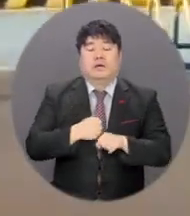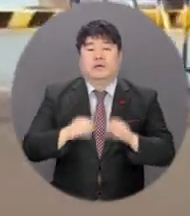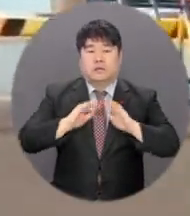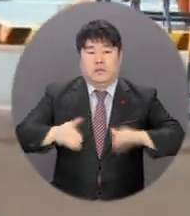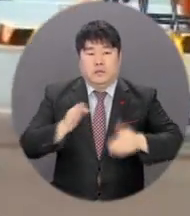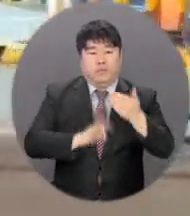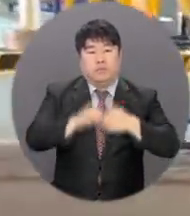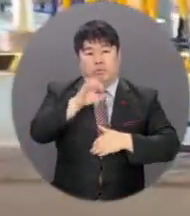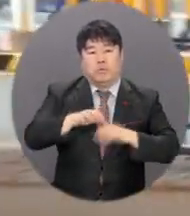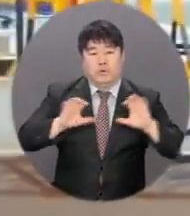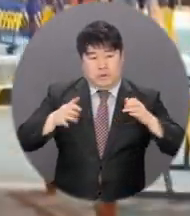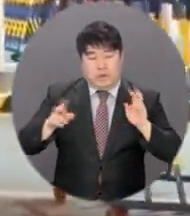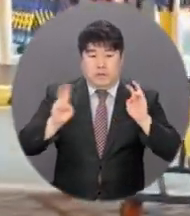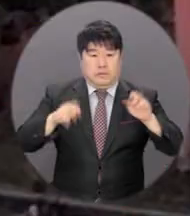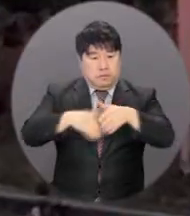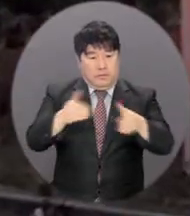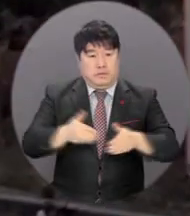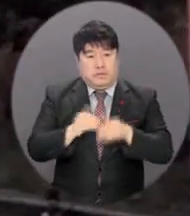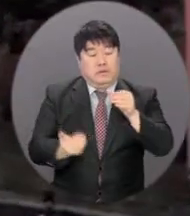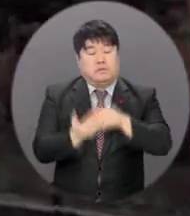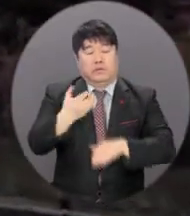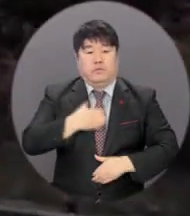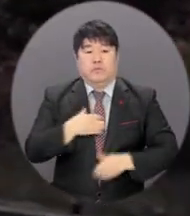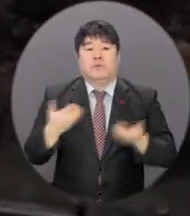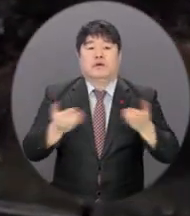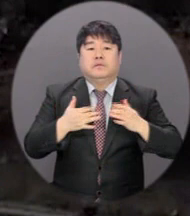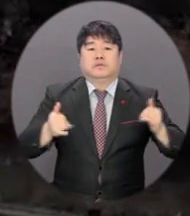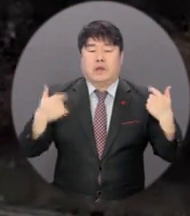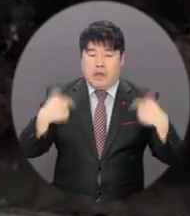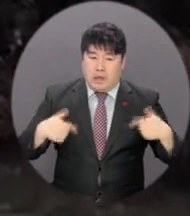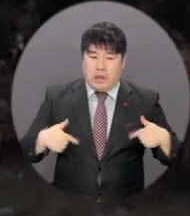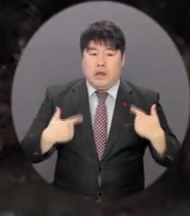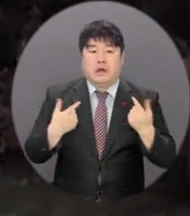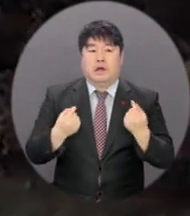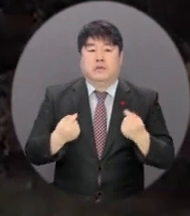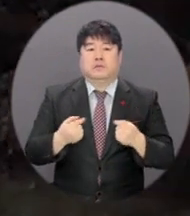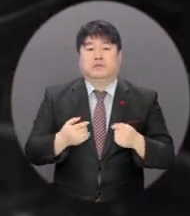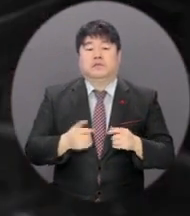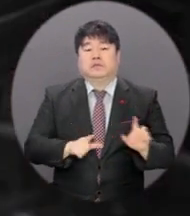포함해 국가 산단에서도 사고 위험과 노동자가 늘 공존하고 있습니다.